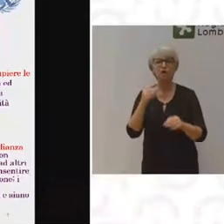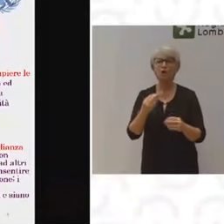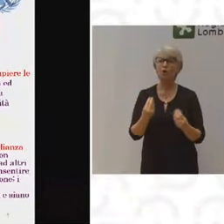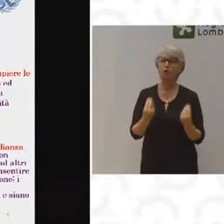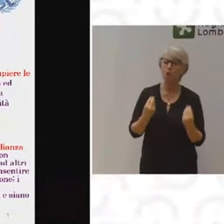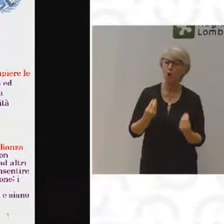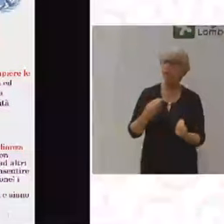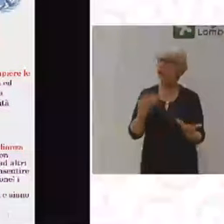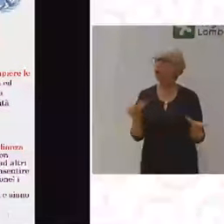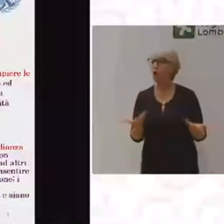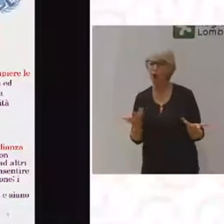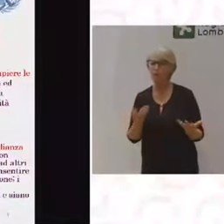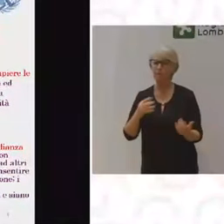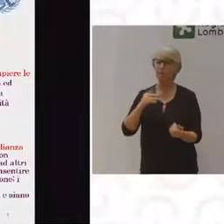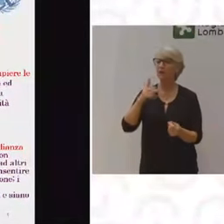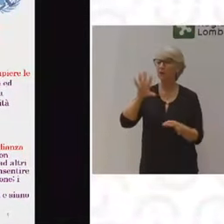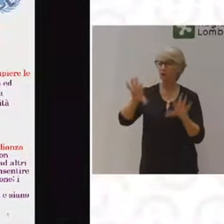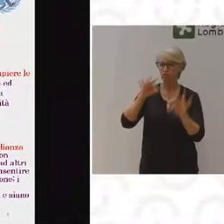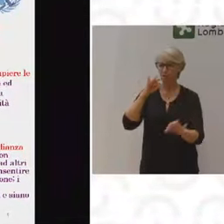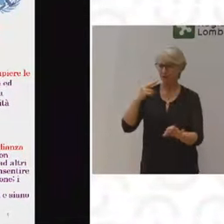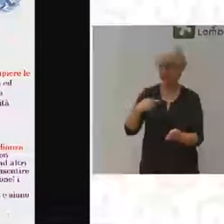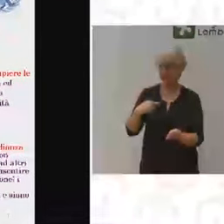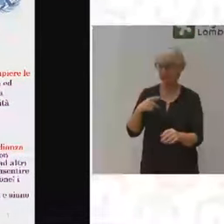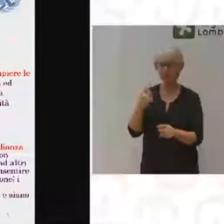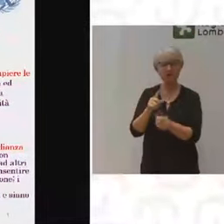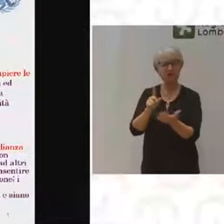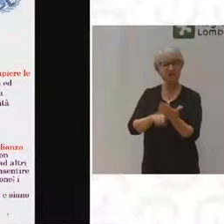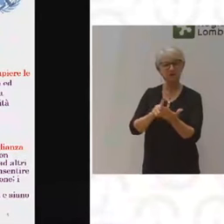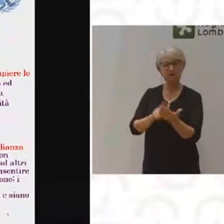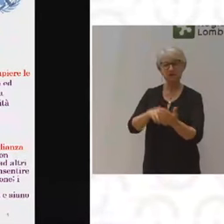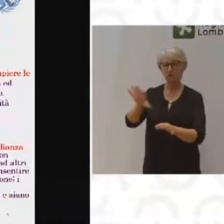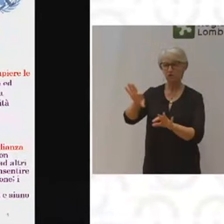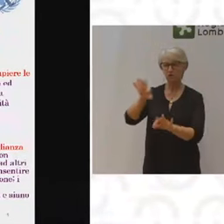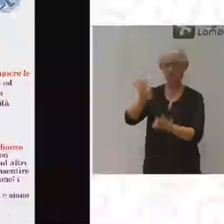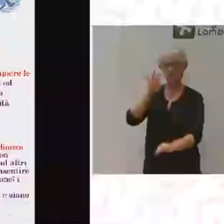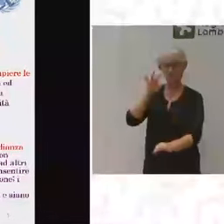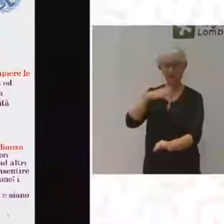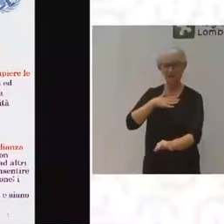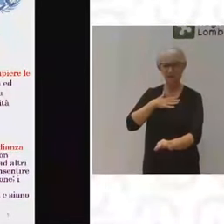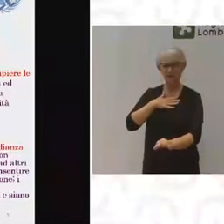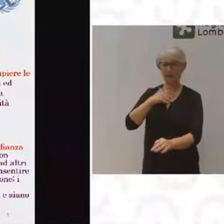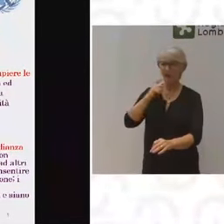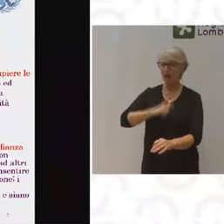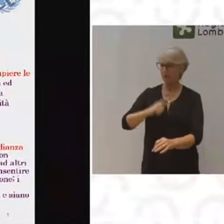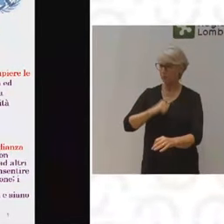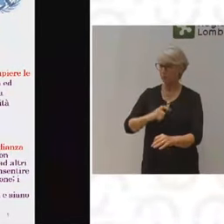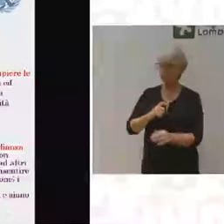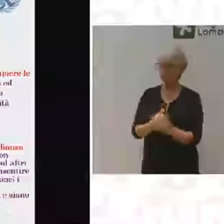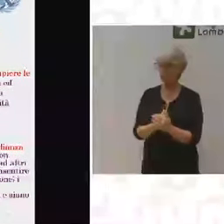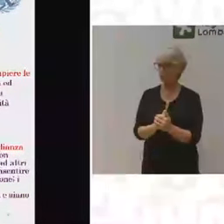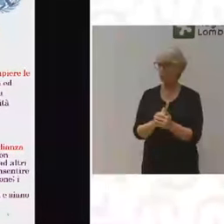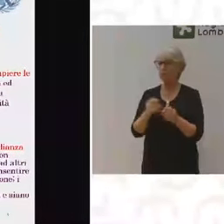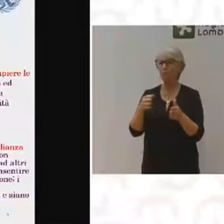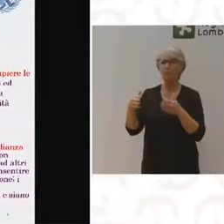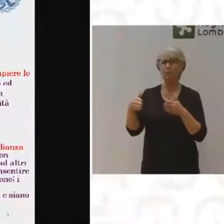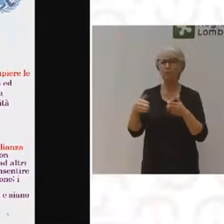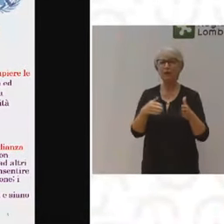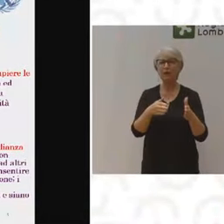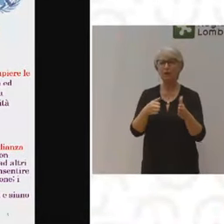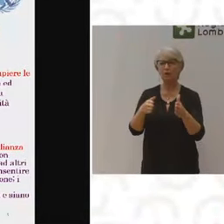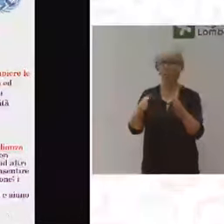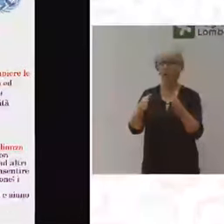chi vivere. Dare loro il diritto di scelta, dignità, metterle al centro di un progetto personalizzato, lungo un percorso